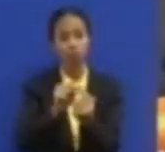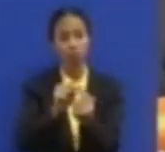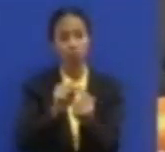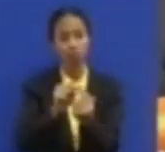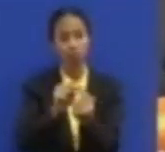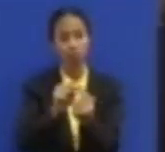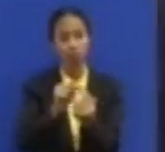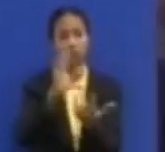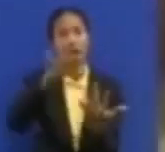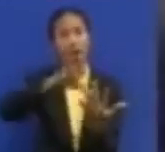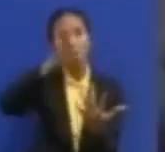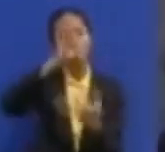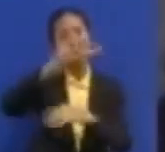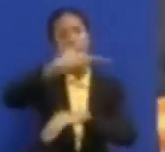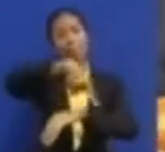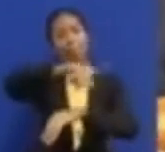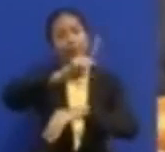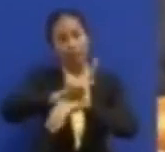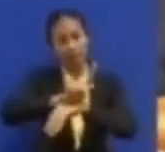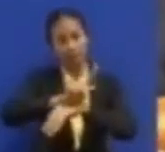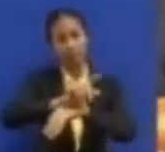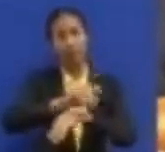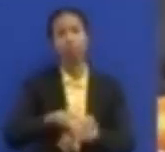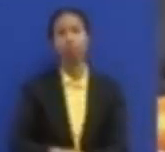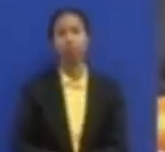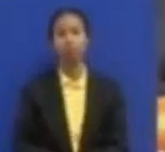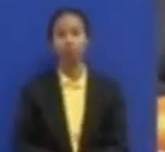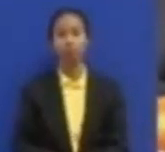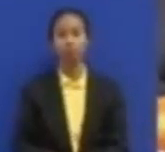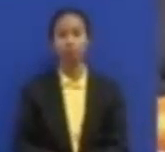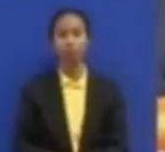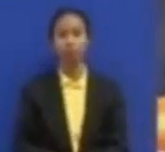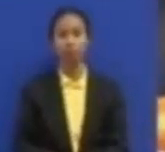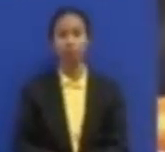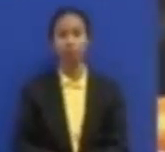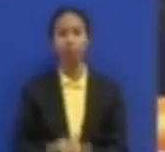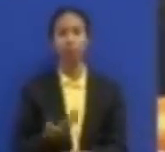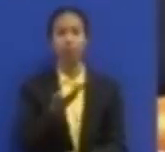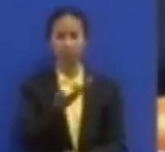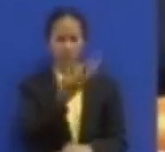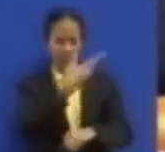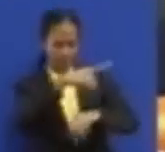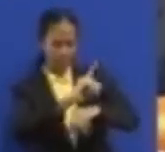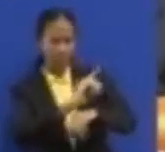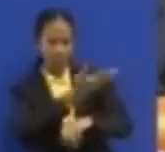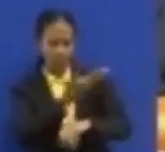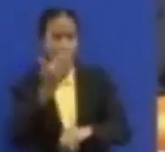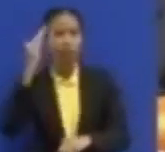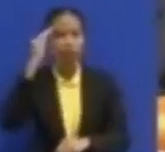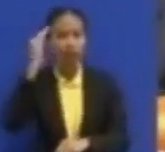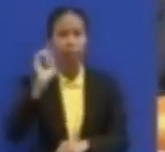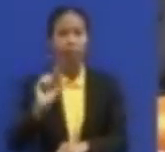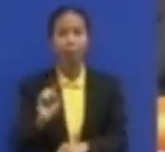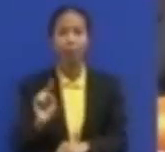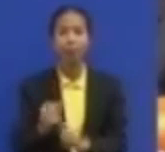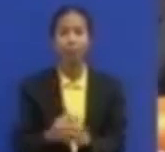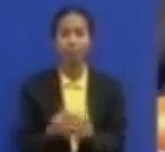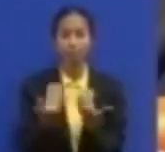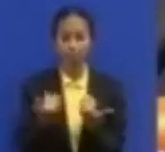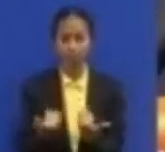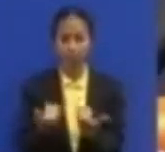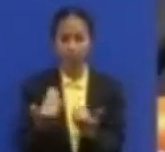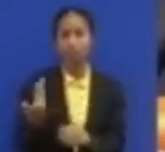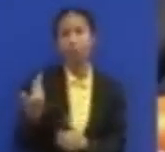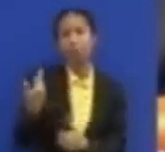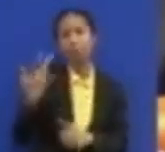ประมุขฝ่ายนิติบัญญัติท่านประธานคงทราบดีนะครับว่าประเทศของเรานั้นมีประมุขอยู่3ฝ่